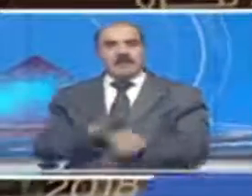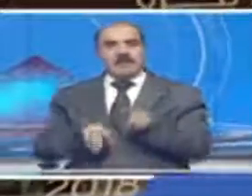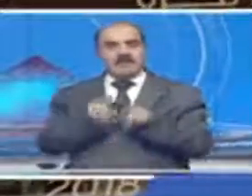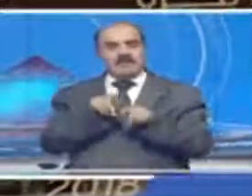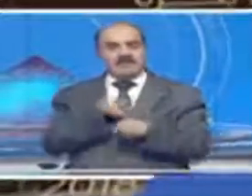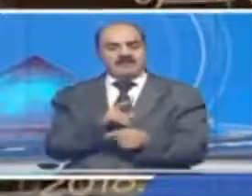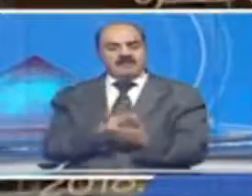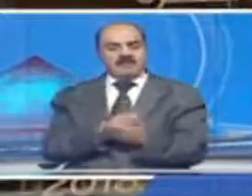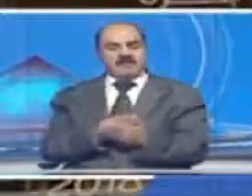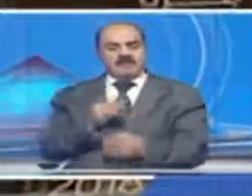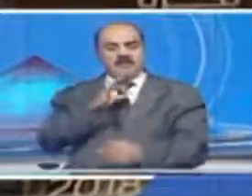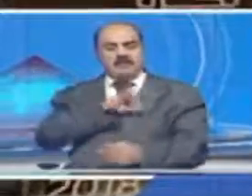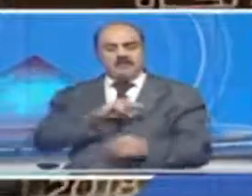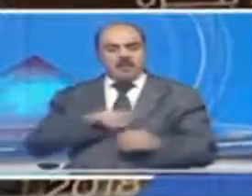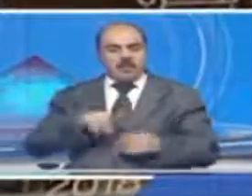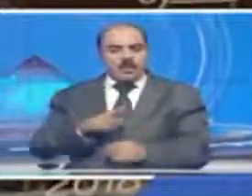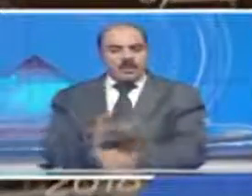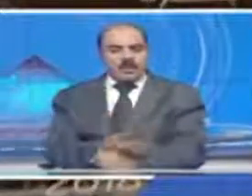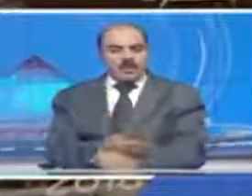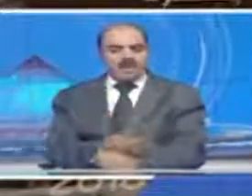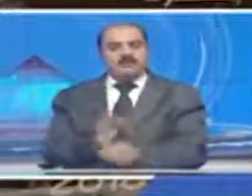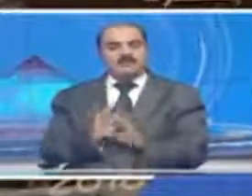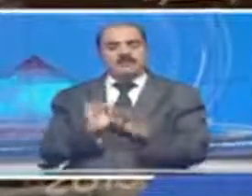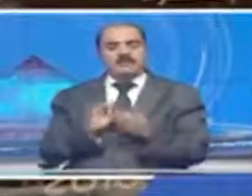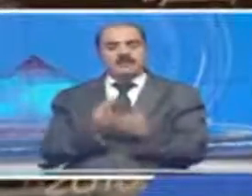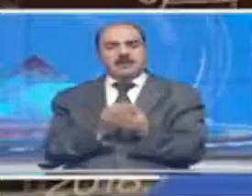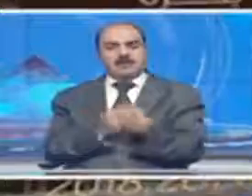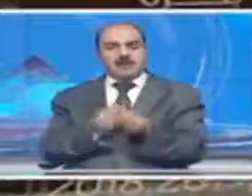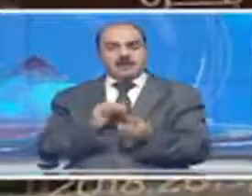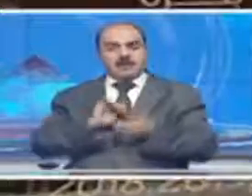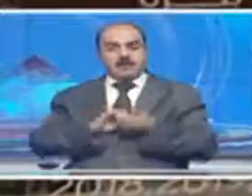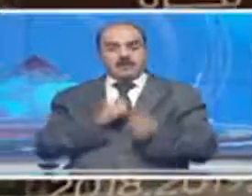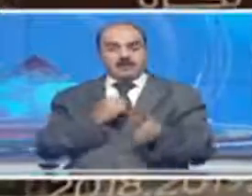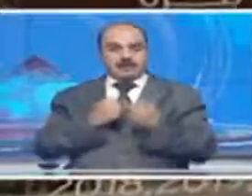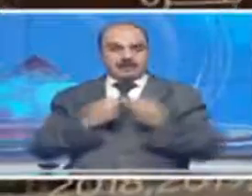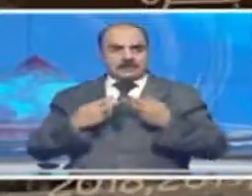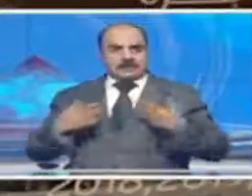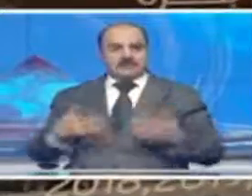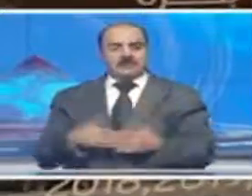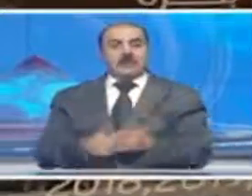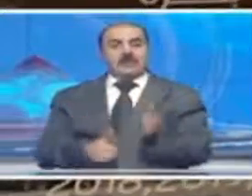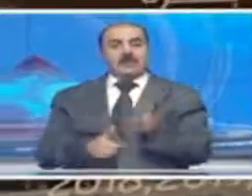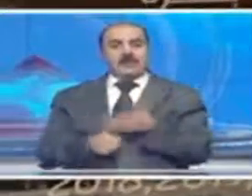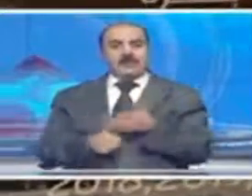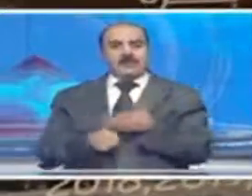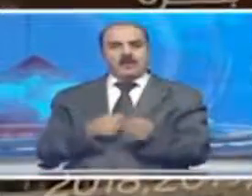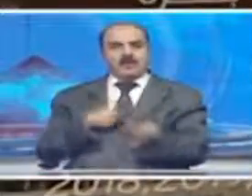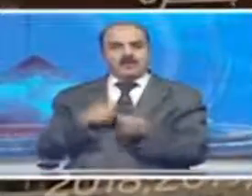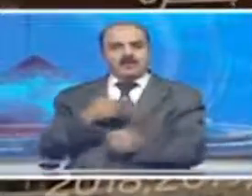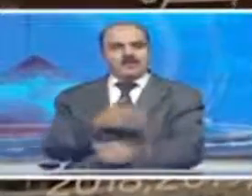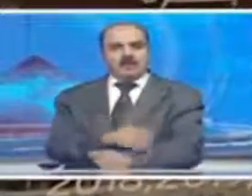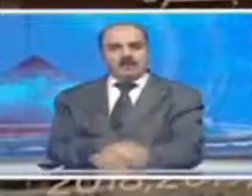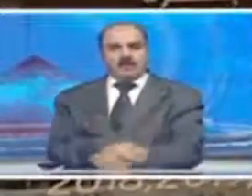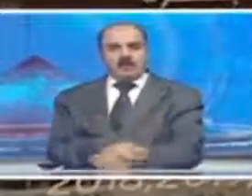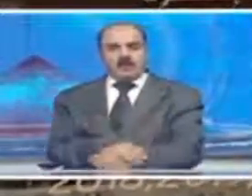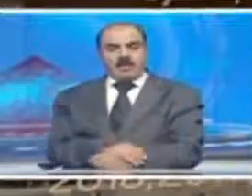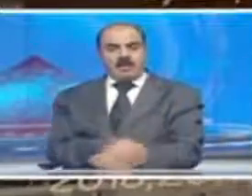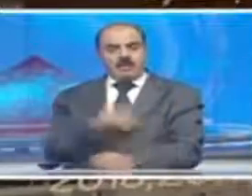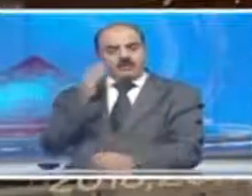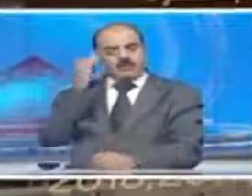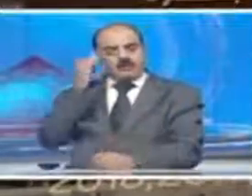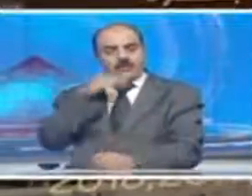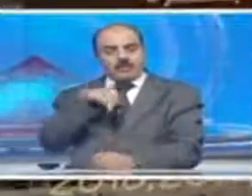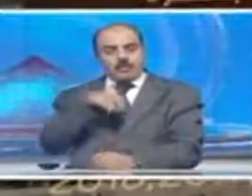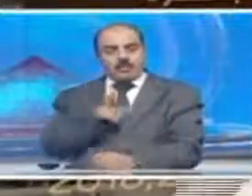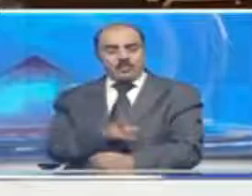الاقتصادية، العوائد على الاستثمار، الفرص المتاحة في أنشطة عديدة، وأهمها الأنشطة التجارية. كما تعلم